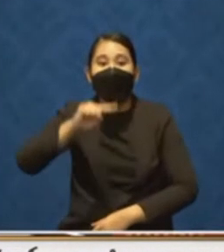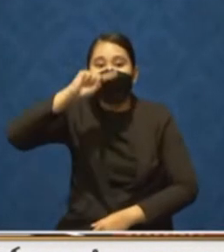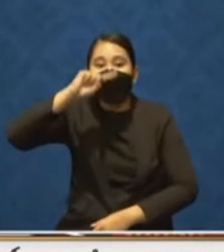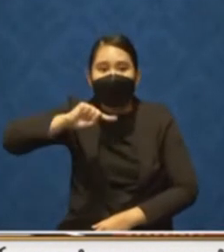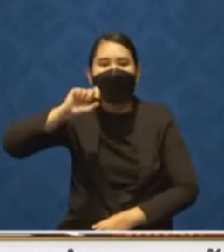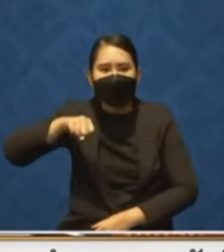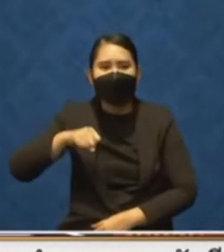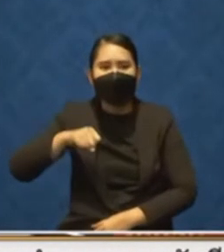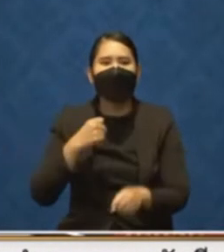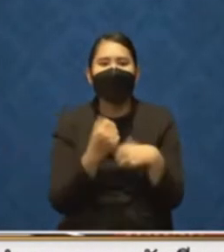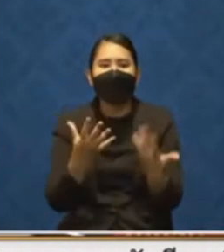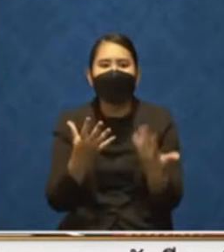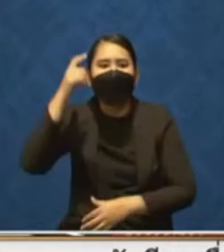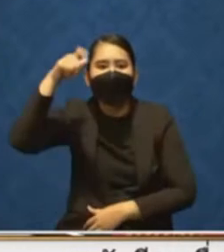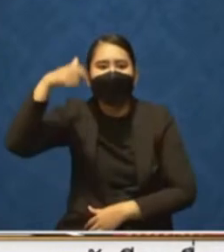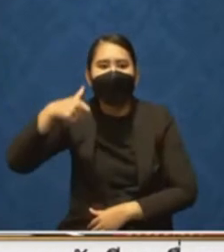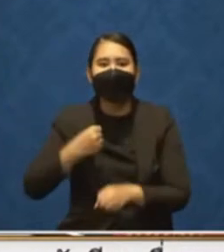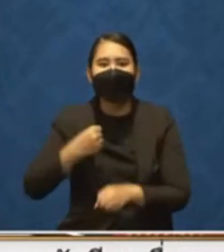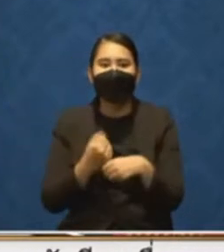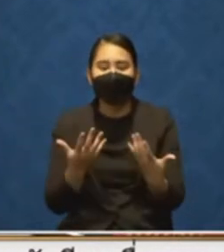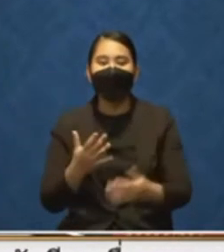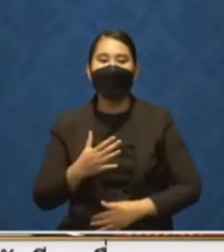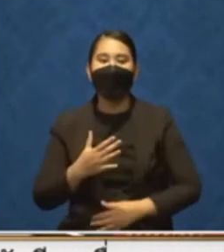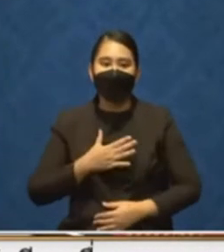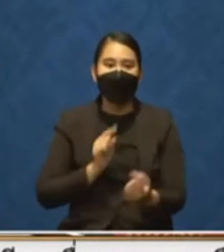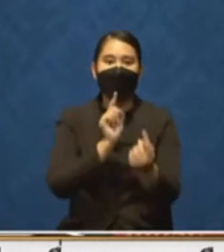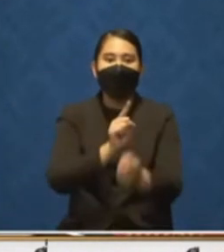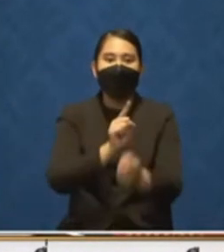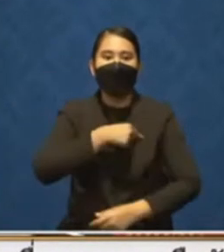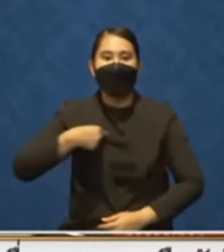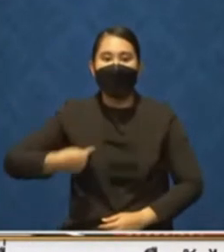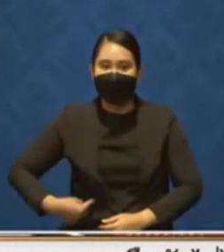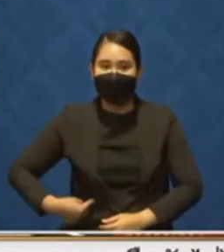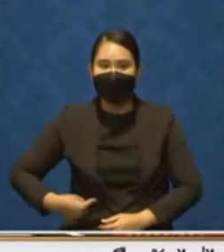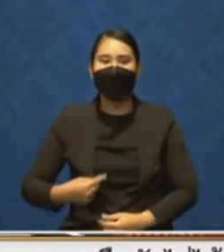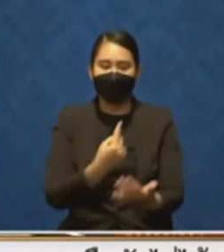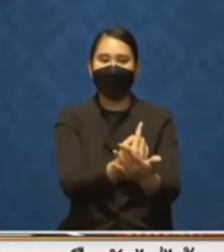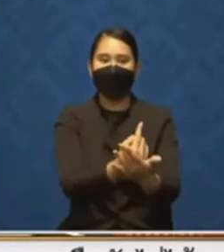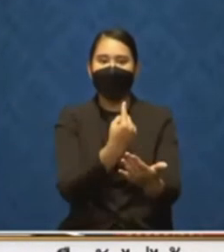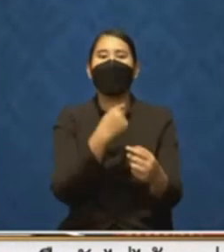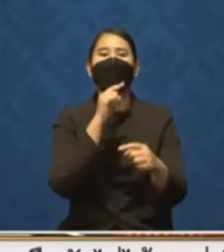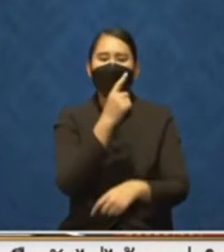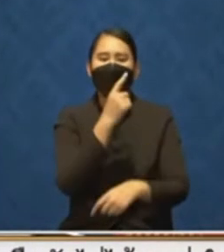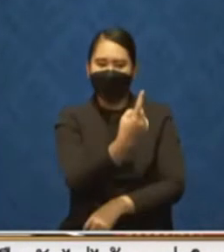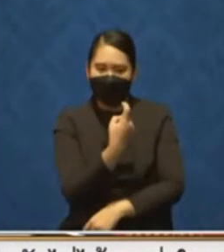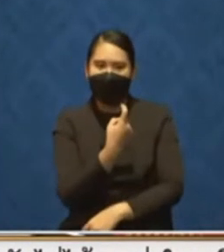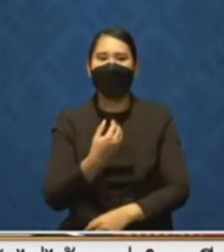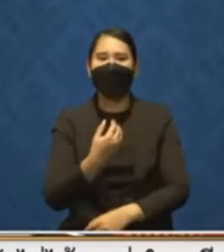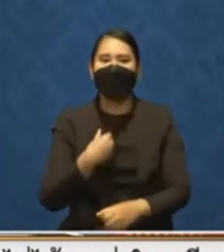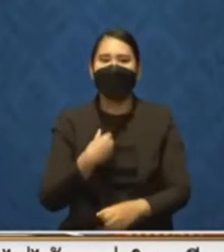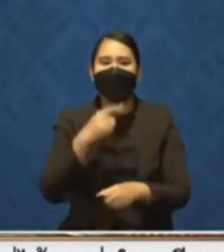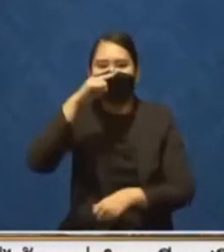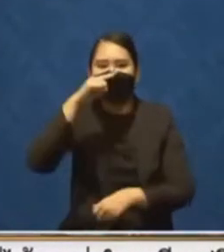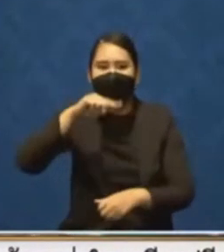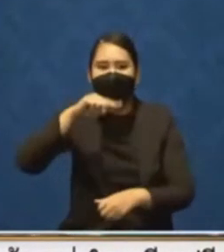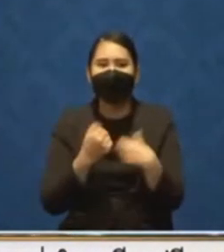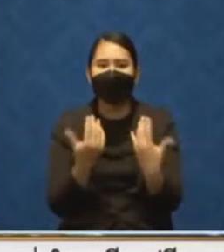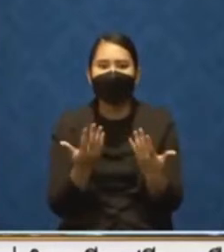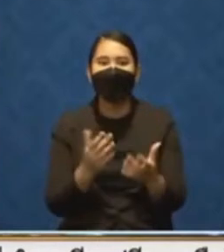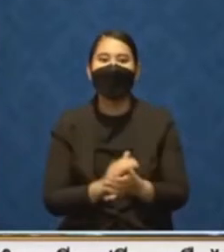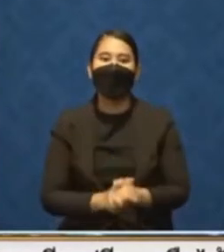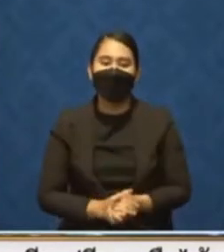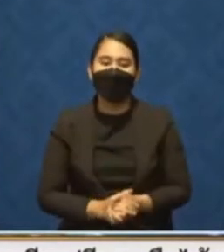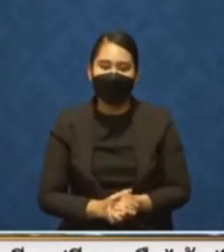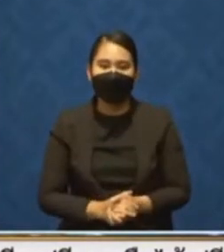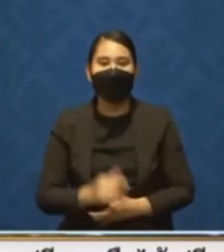คุณจะทำยังไงกับเมียนมาร์ผมไม่เจอผู้แทนของคนจีนก็ถามผมเหมือนกันครับว่าประเทศไทยจะทำยังไงกับเมียนมาร์เพราะฉะนั้น